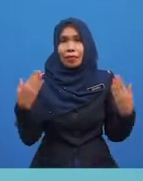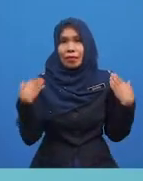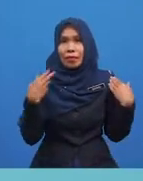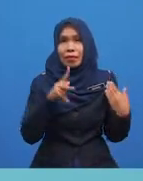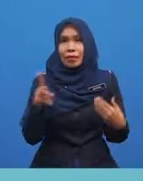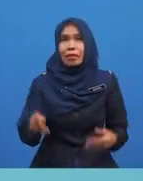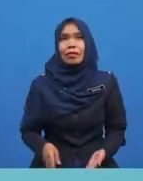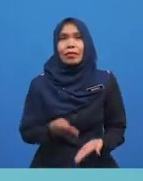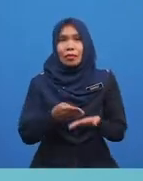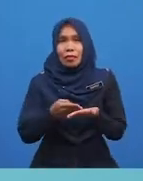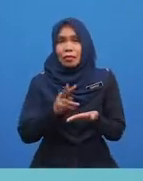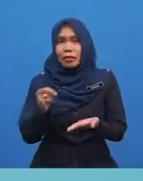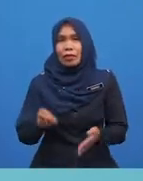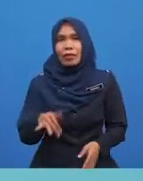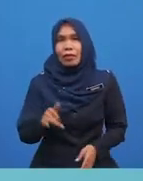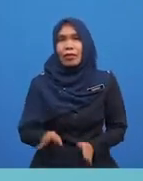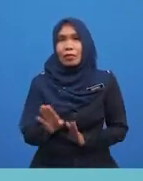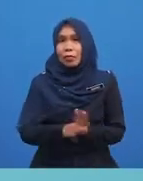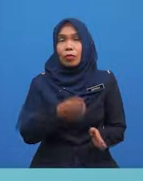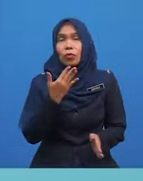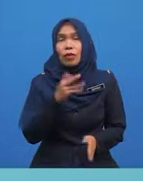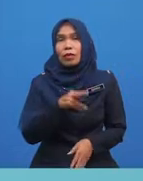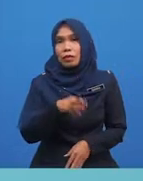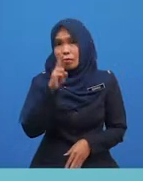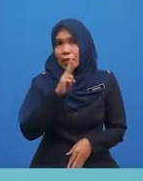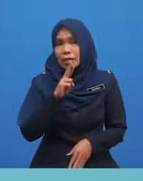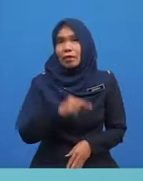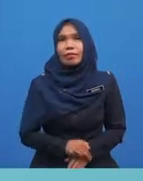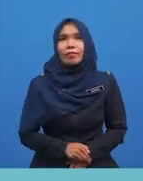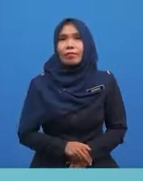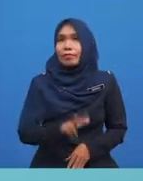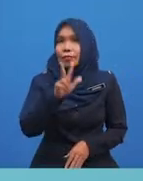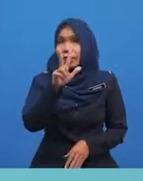Adakah bahagian yang berwarna merah itu